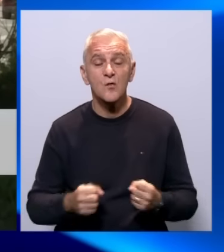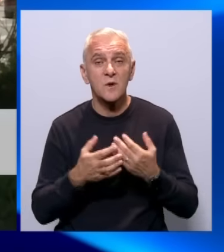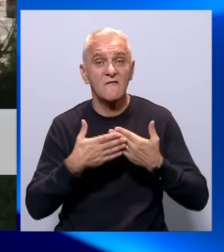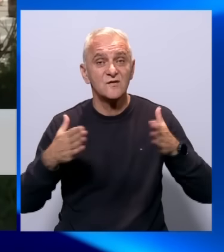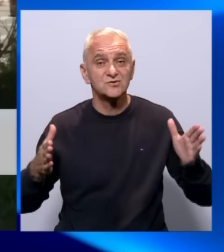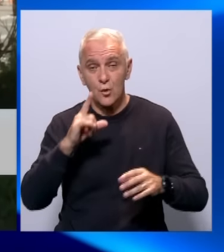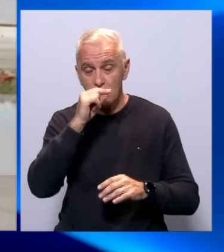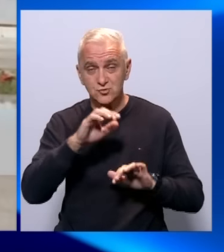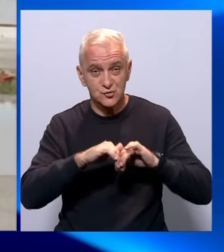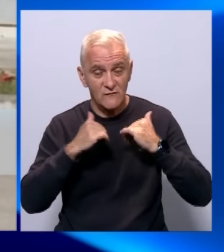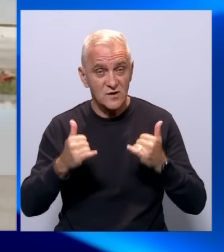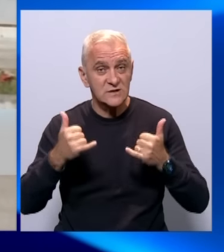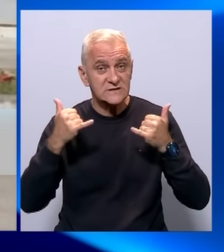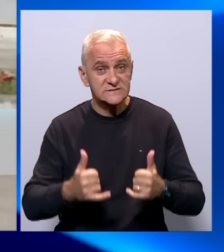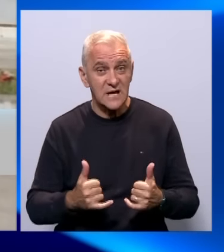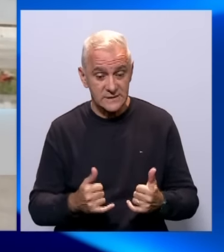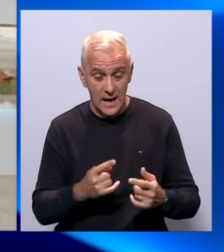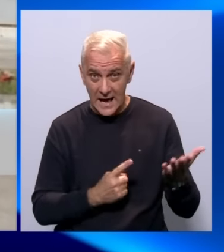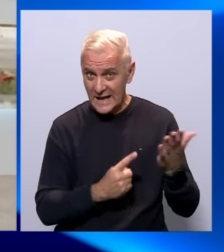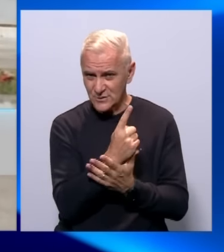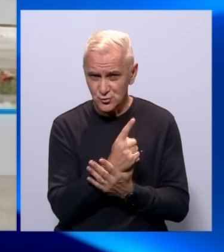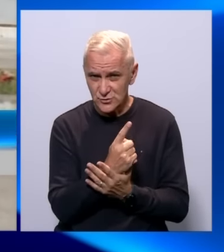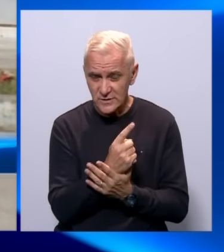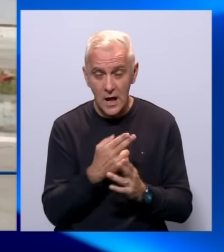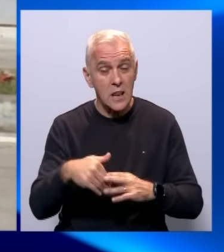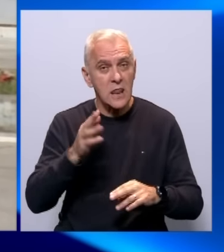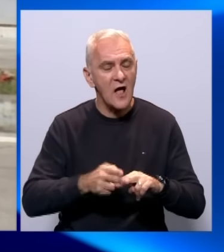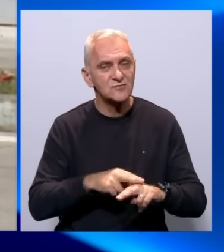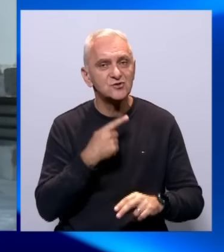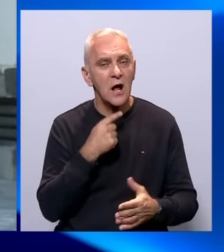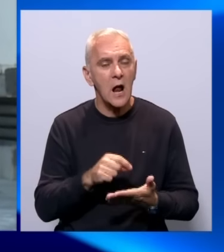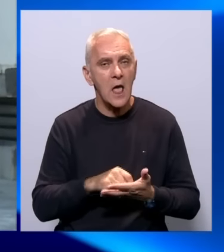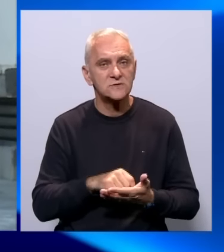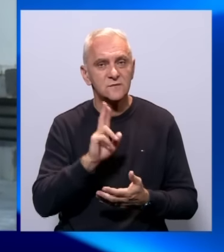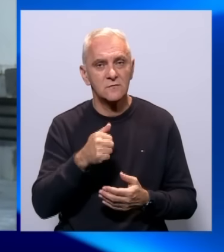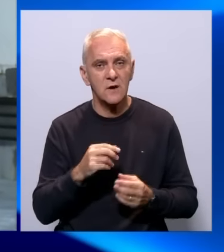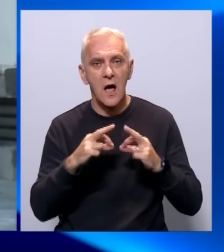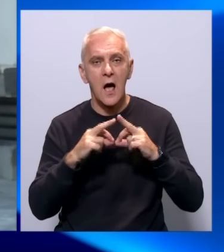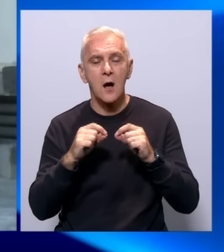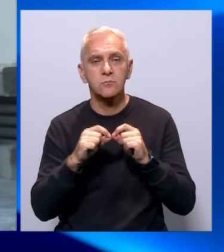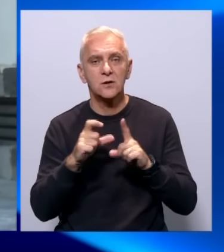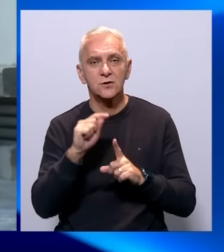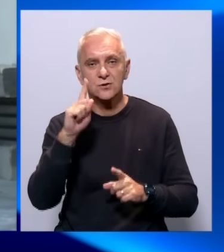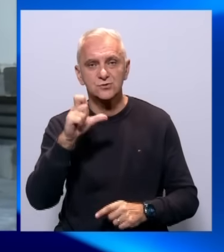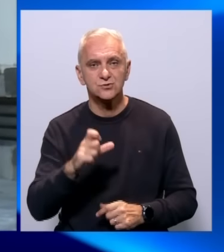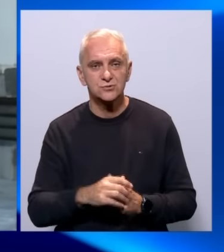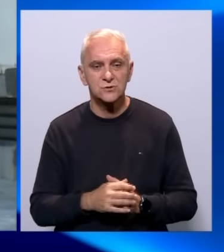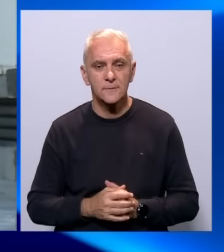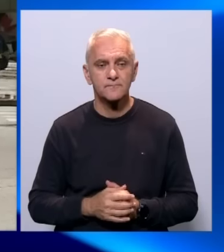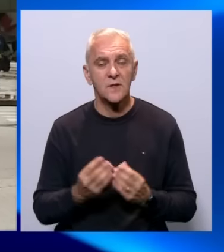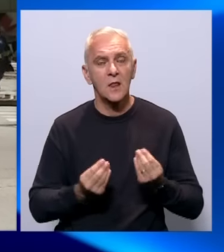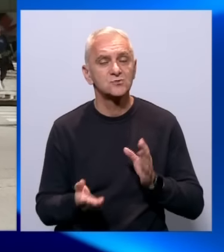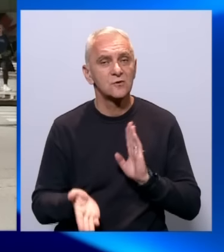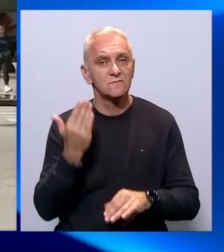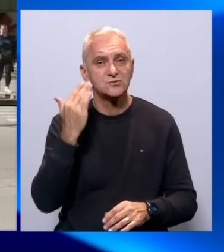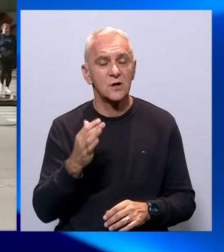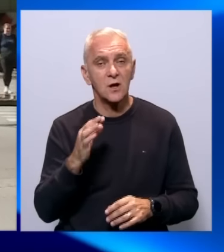vijeću, iako zasad, prema preliminarnim rezultatima, najviše glasova ima upravo Abdićeva laburistička stranka sa nešto više